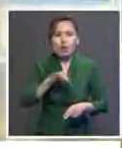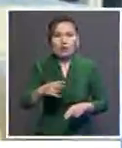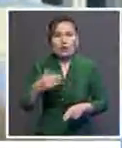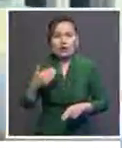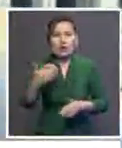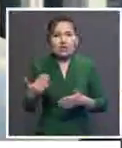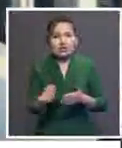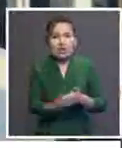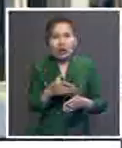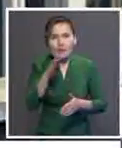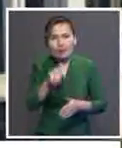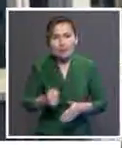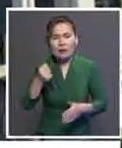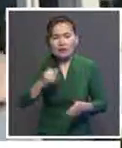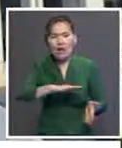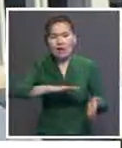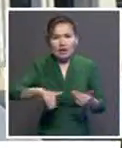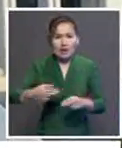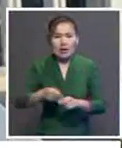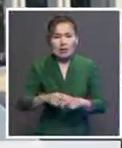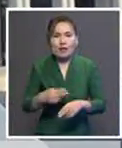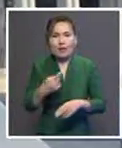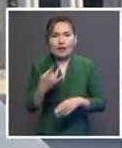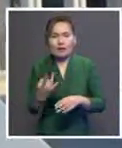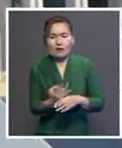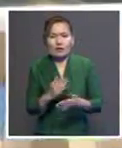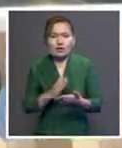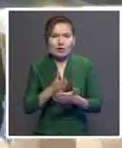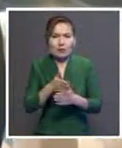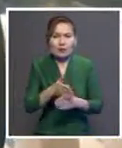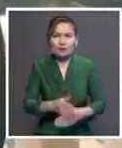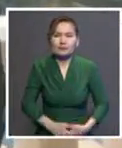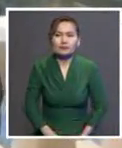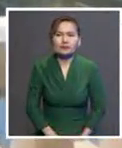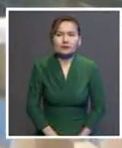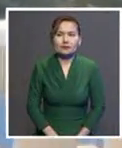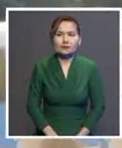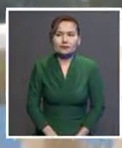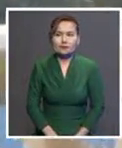Путиннің жаңа мерзімге сайланғаннан кейін жасап отырған алғашқы шетелдік сапары.